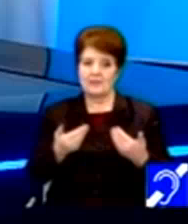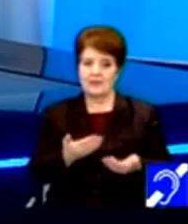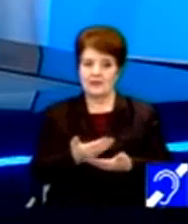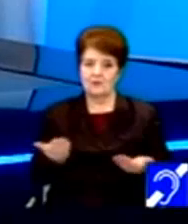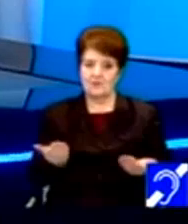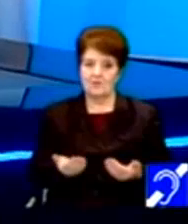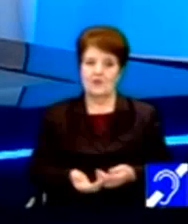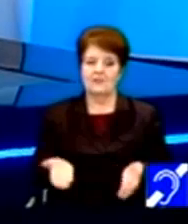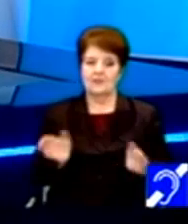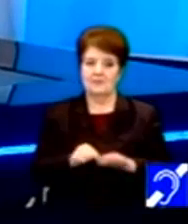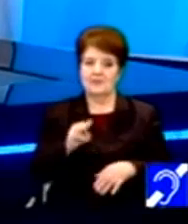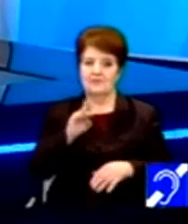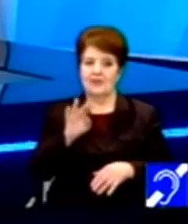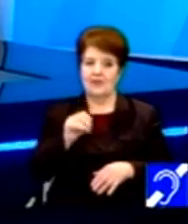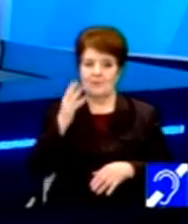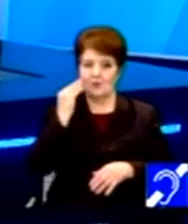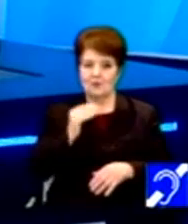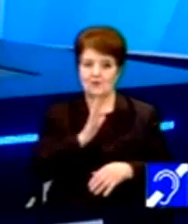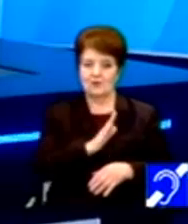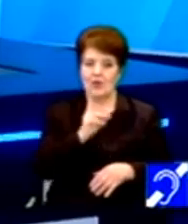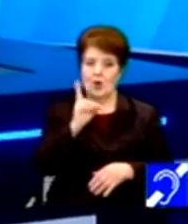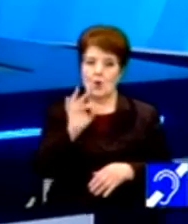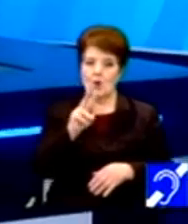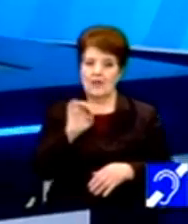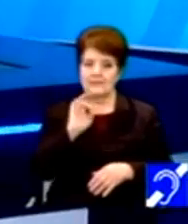dumneavoastră. Rămâneți cu TVR Moldova. Sunt Victoria